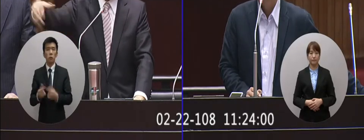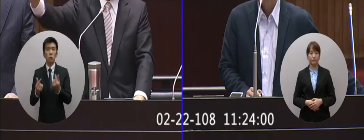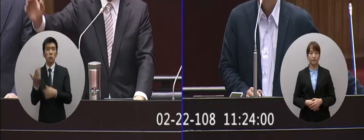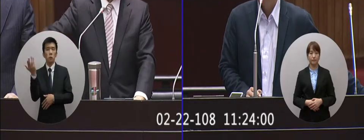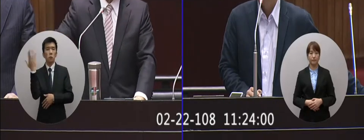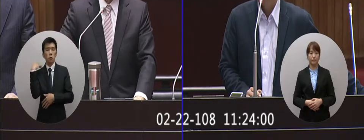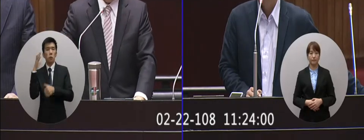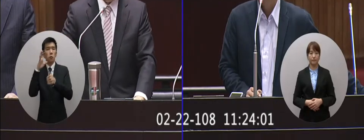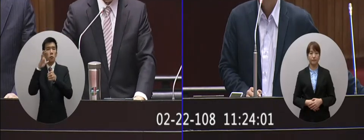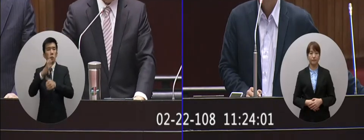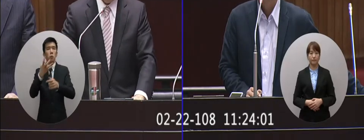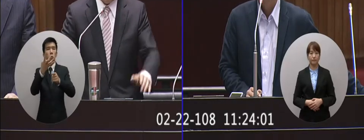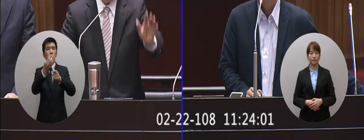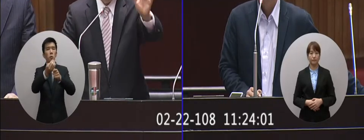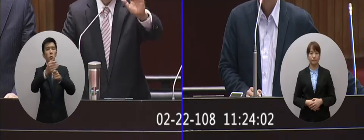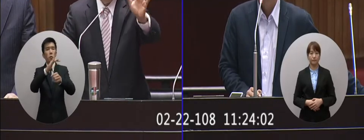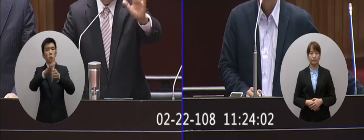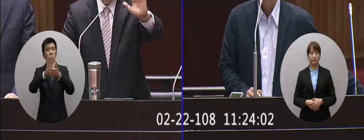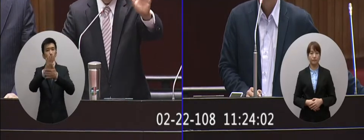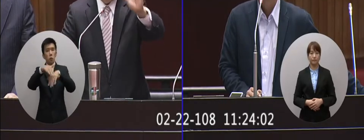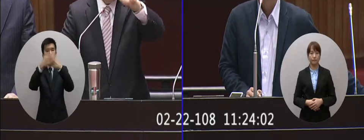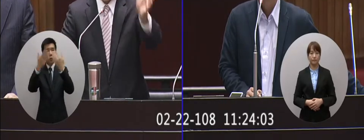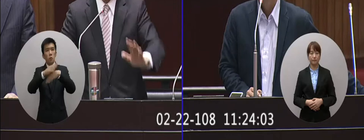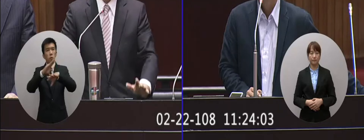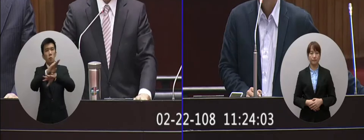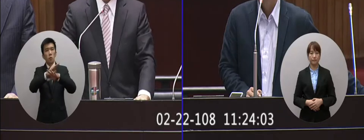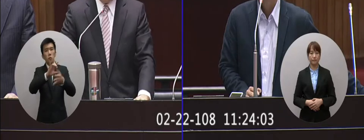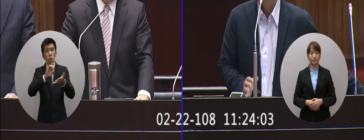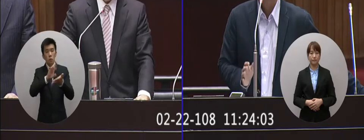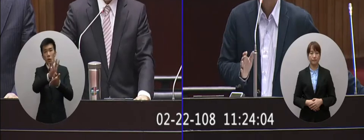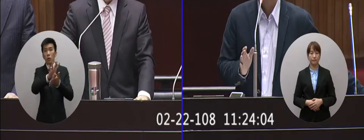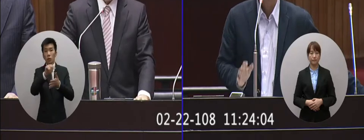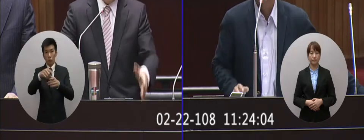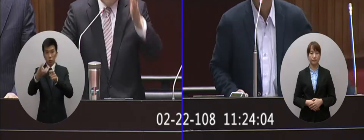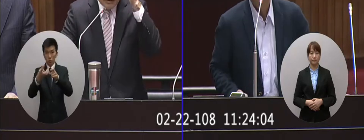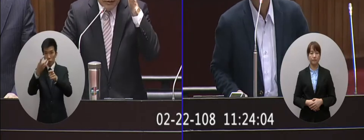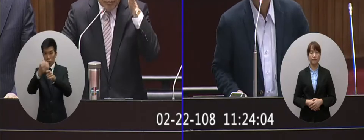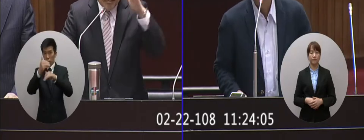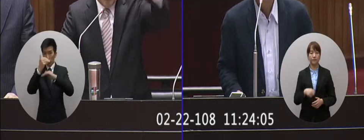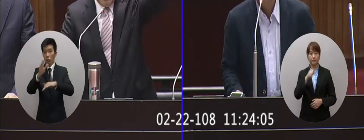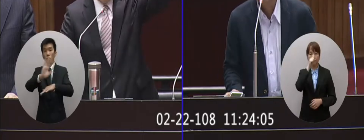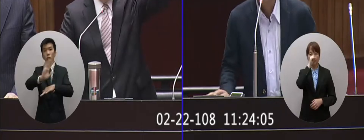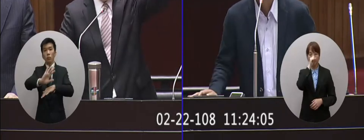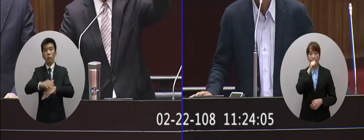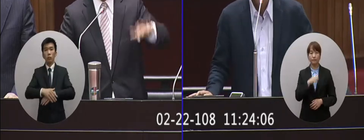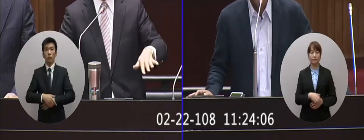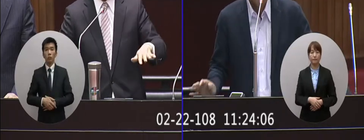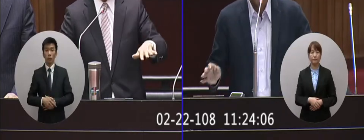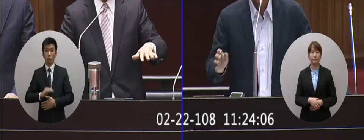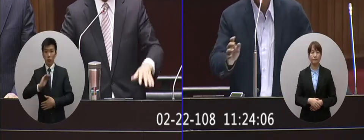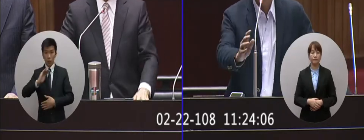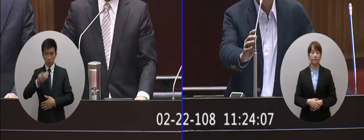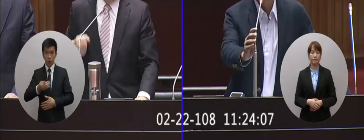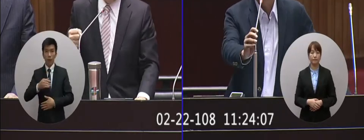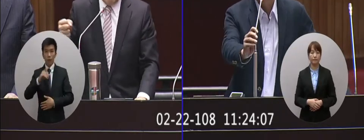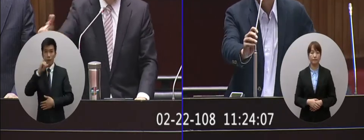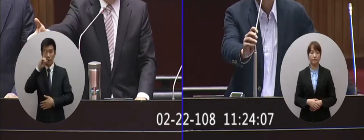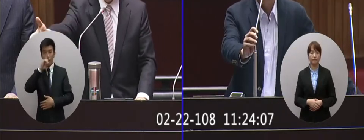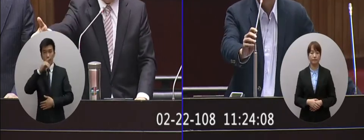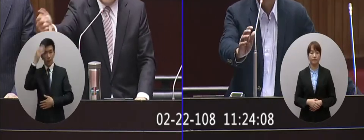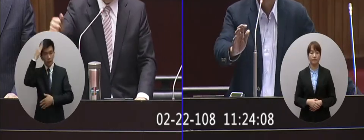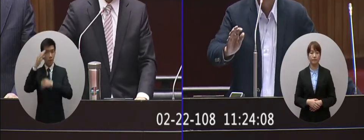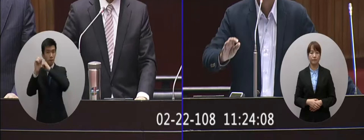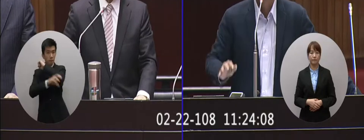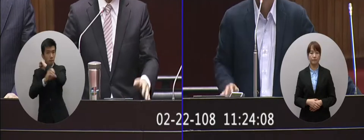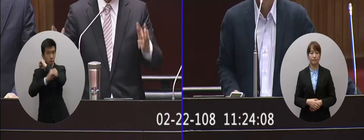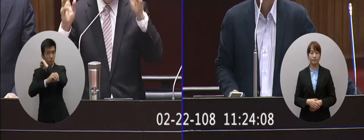车总太过掉了，迄、那个年限无爱，没哪里。 OK， 啊，标准无降低，但帮